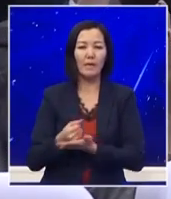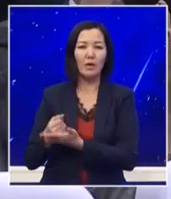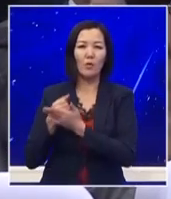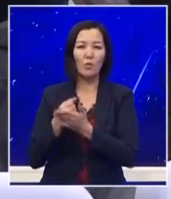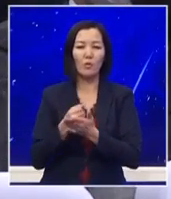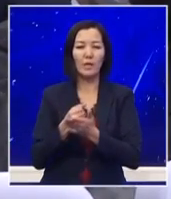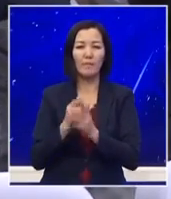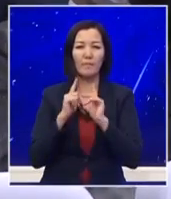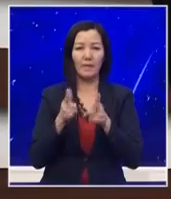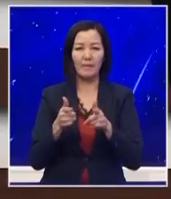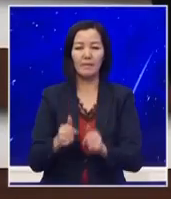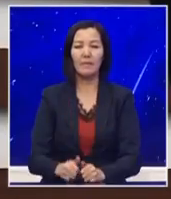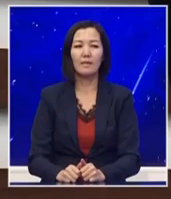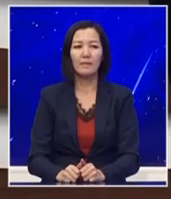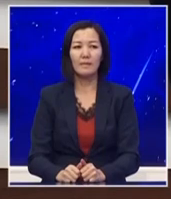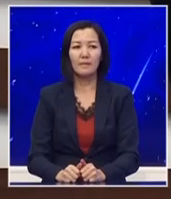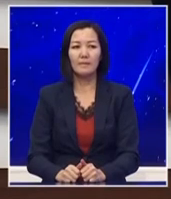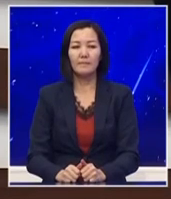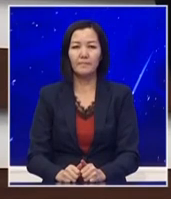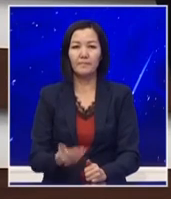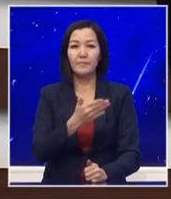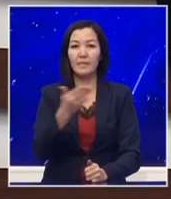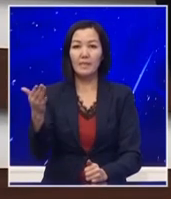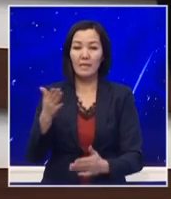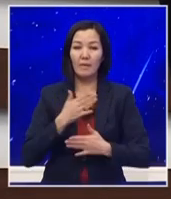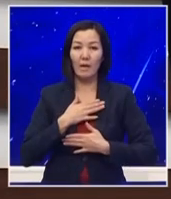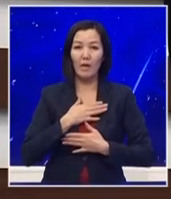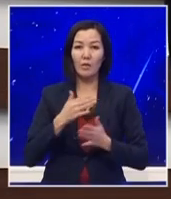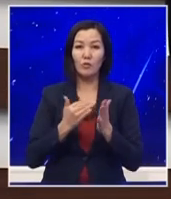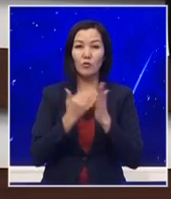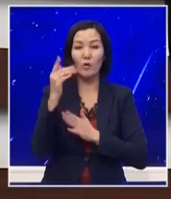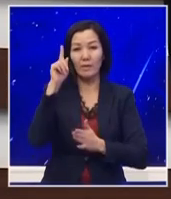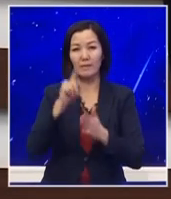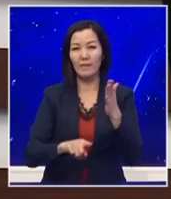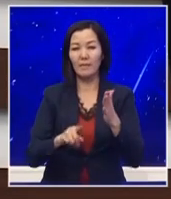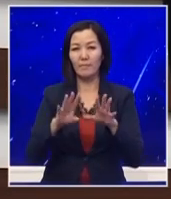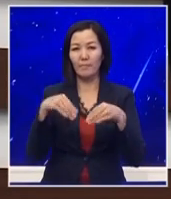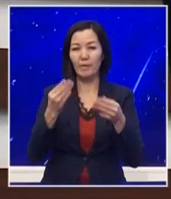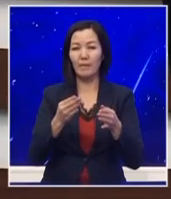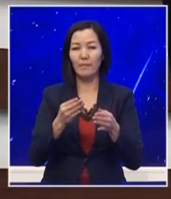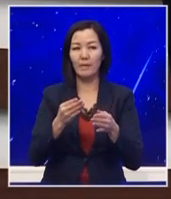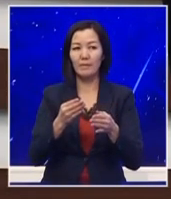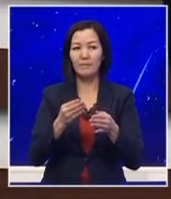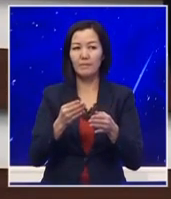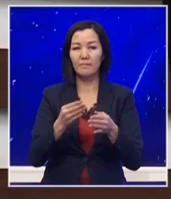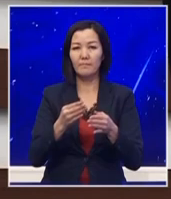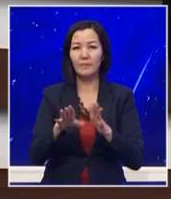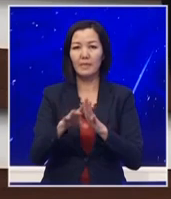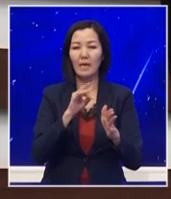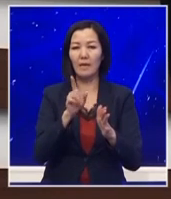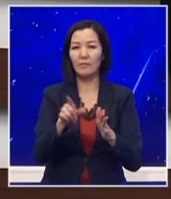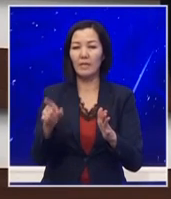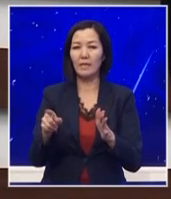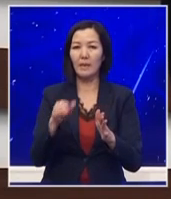ауыздан мақұлдады. Сіздер маған өте жоғары сенім артып осы лауазымға сайлап